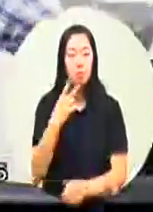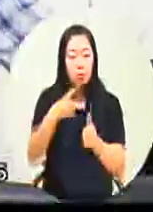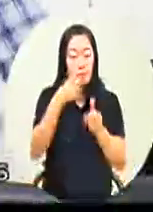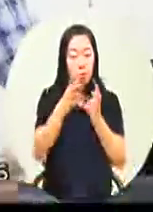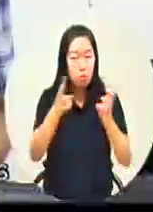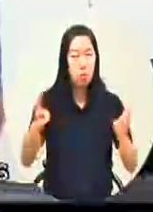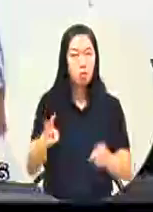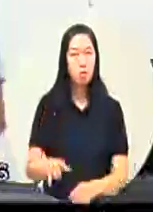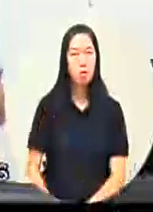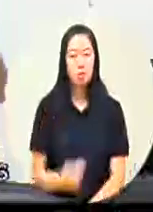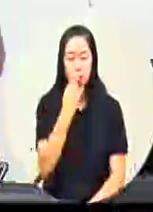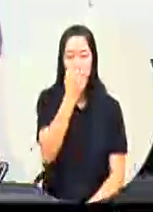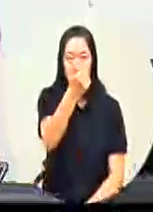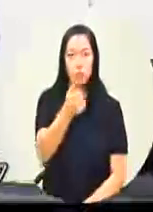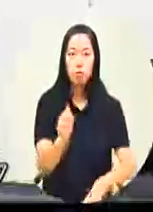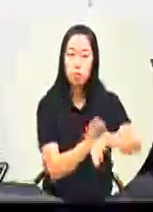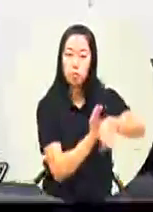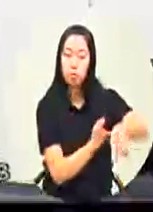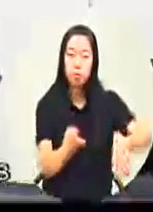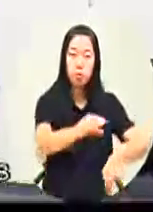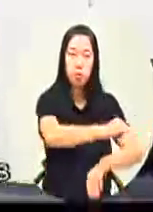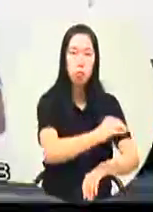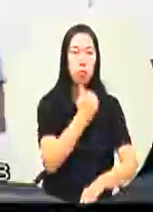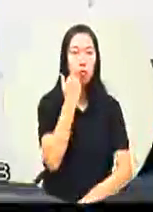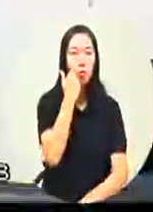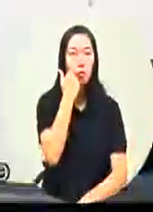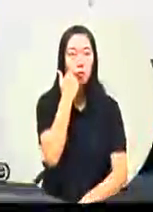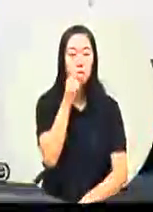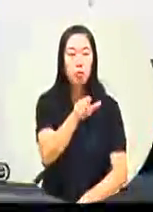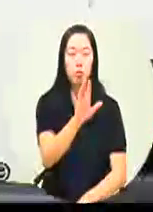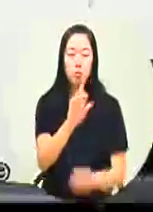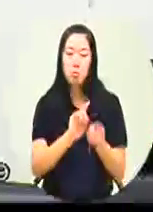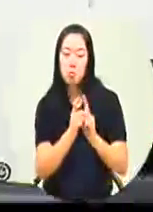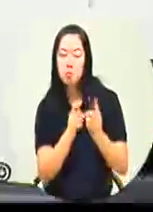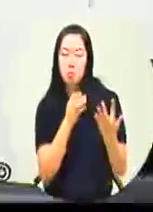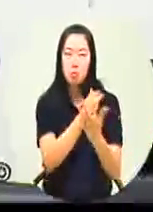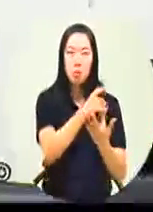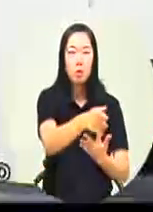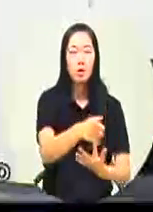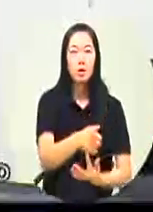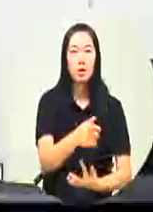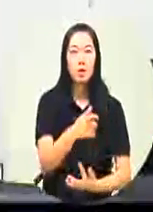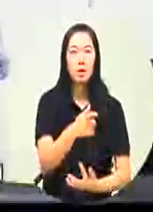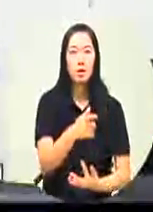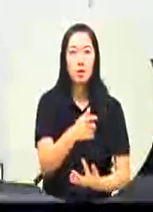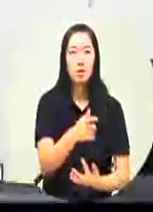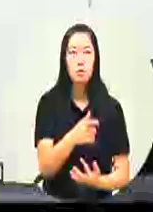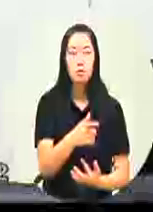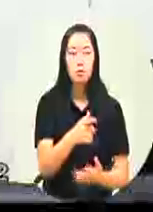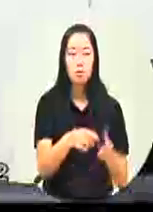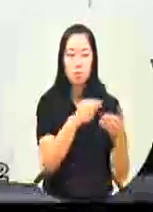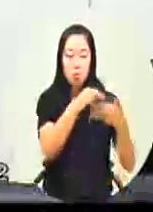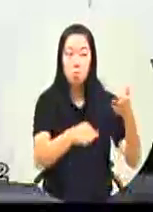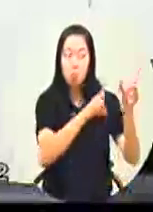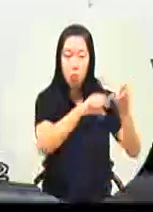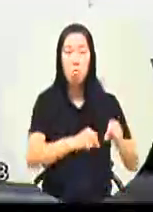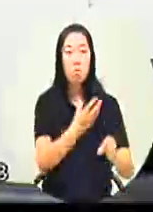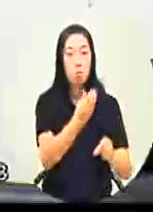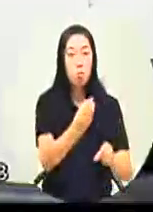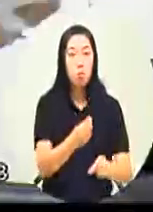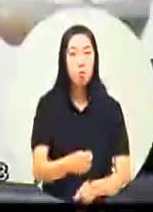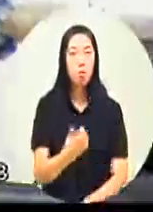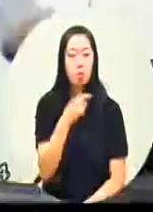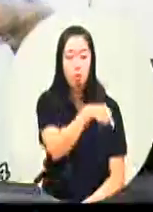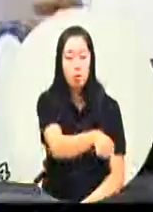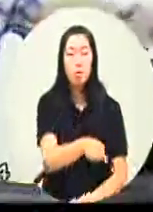好运左转可以左转，如果人哪边怎么来啪，你就没有按照标记，因为那个只有往直走，你如